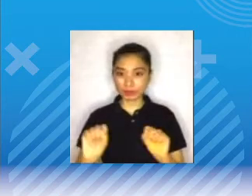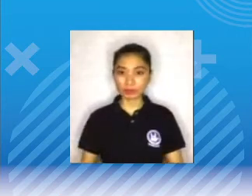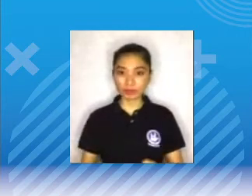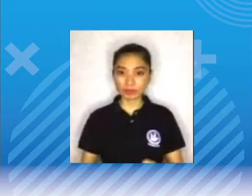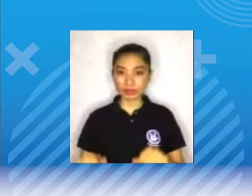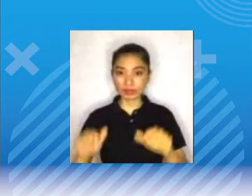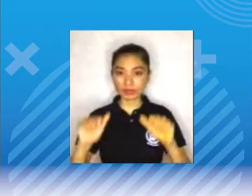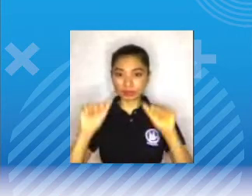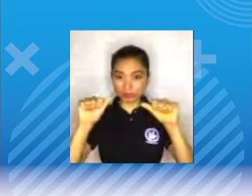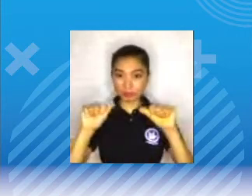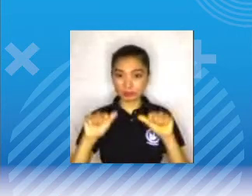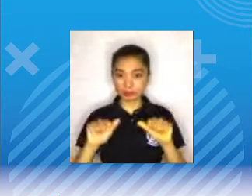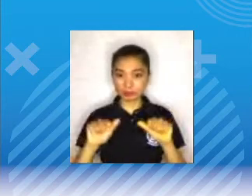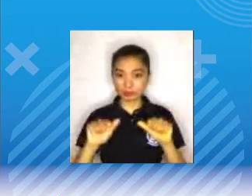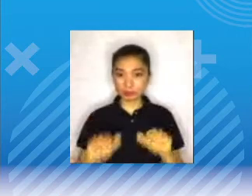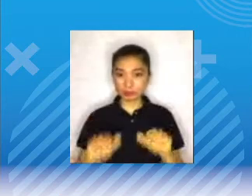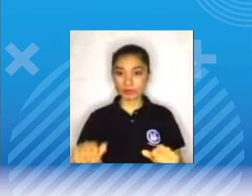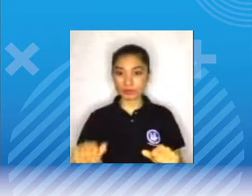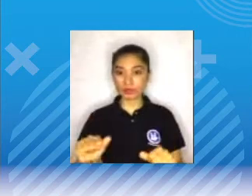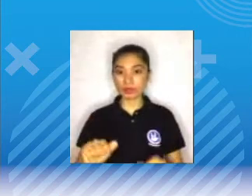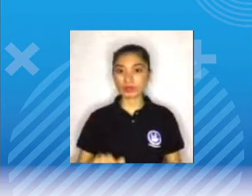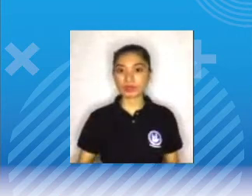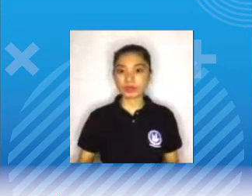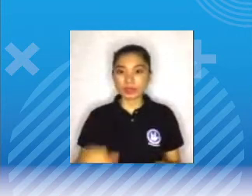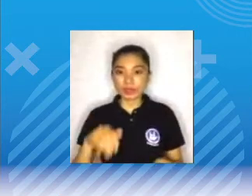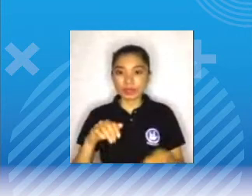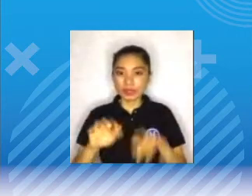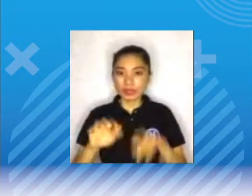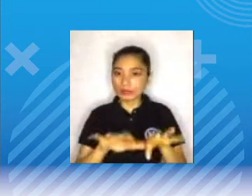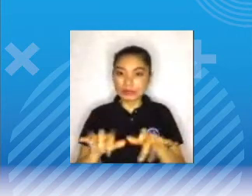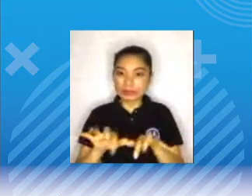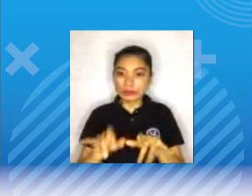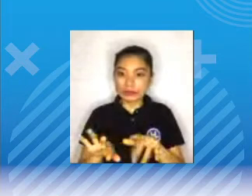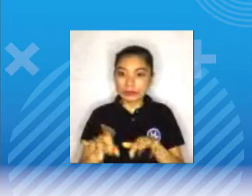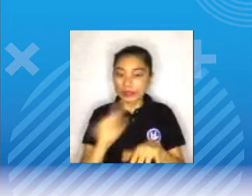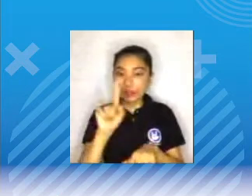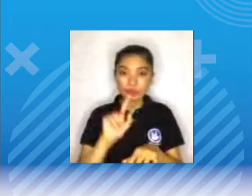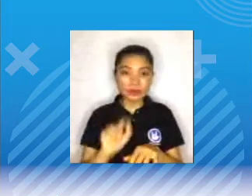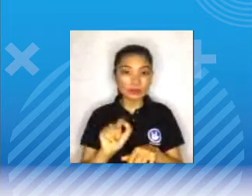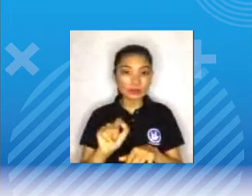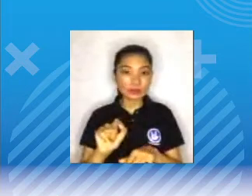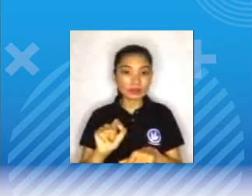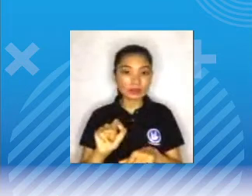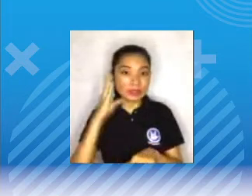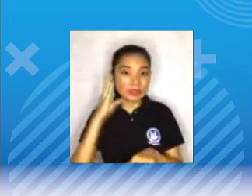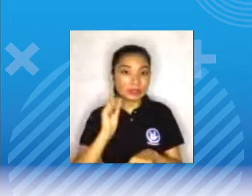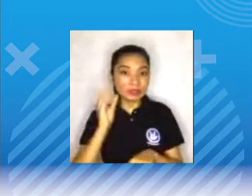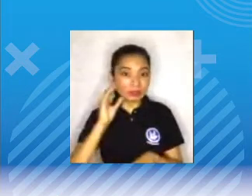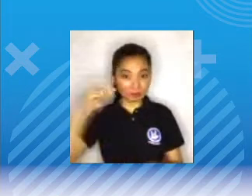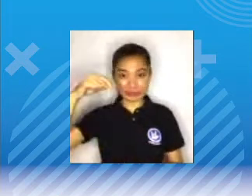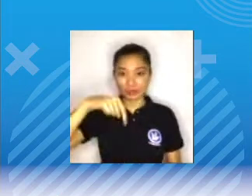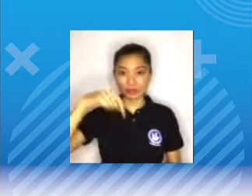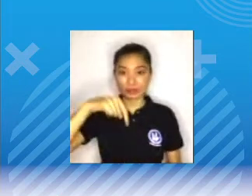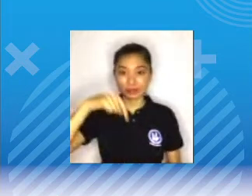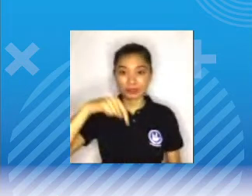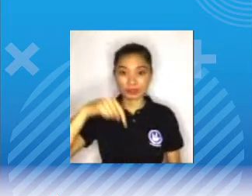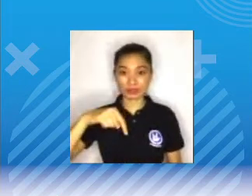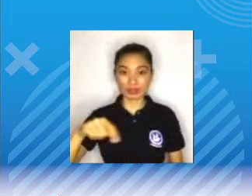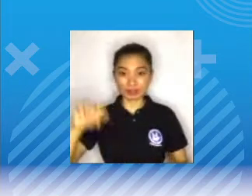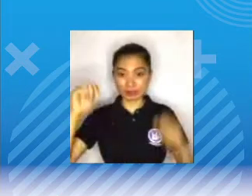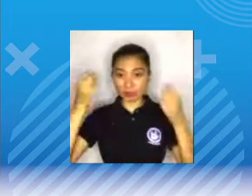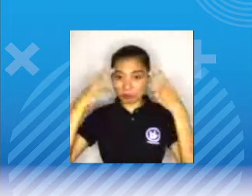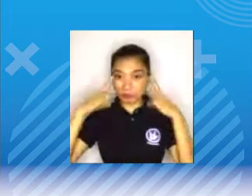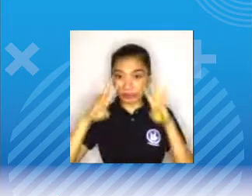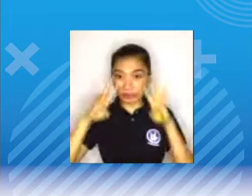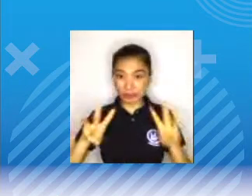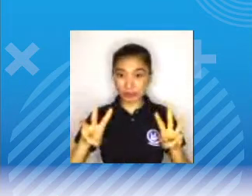ating experiences, yung ating insights sa comment portion ng live stream na ito. Or, if you want to remain anonymous,